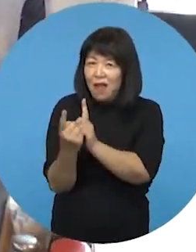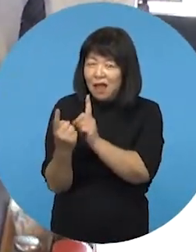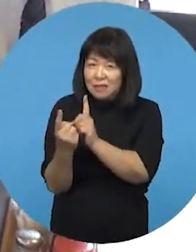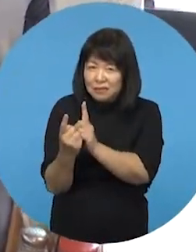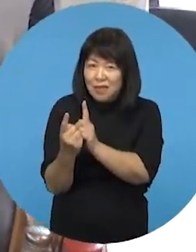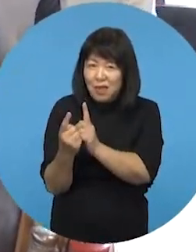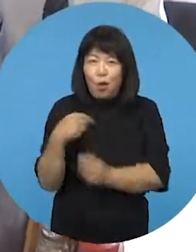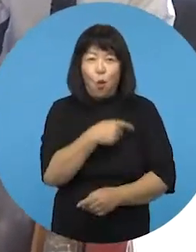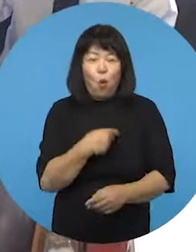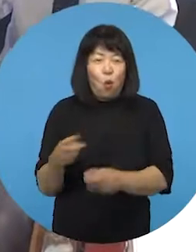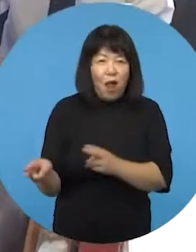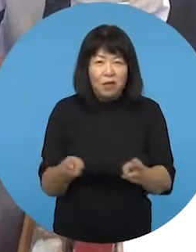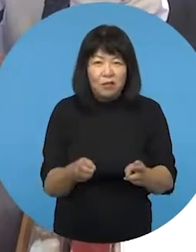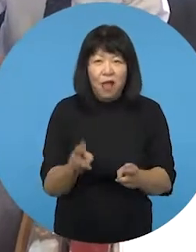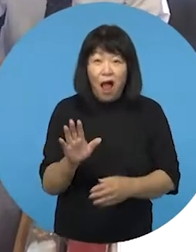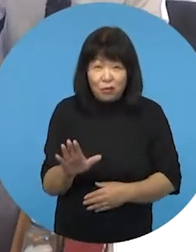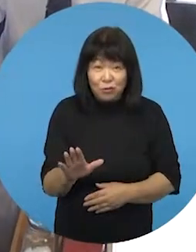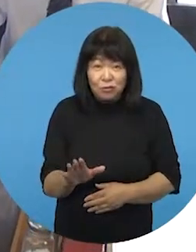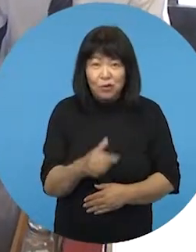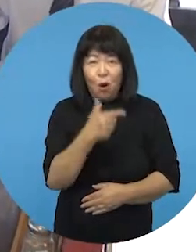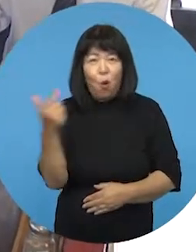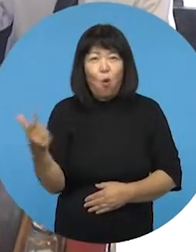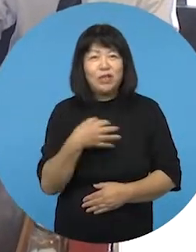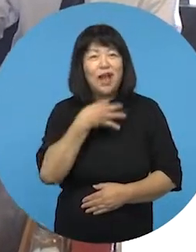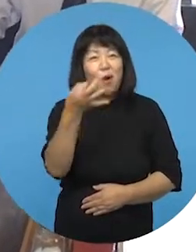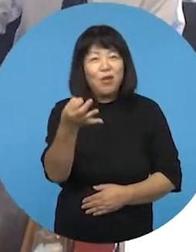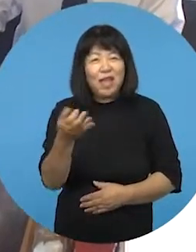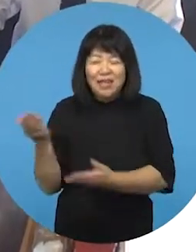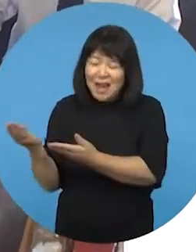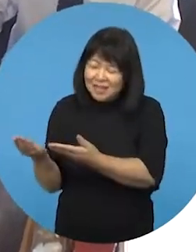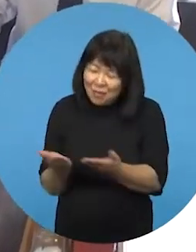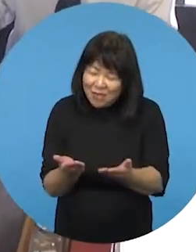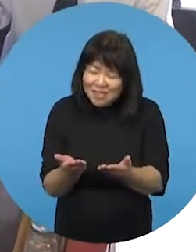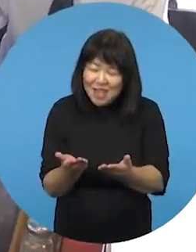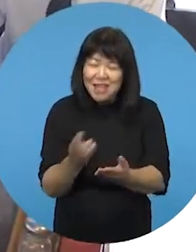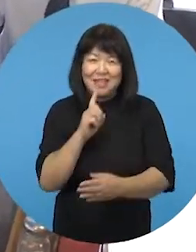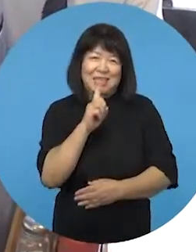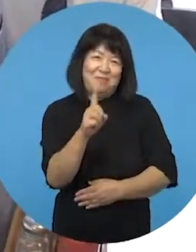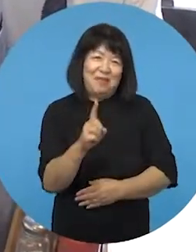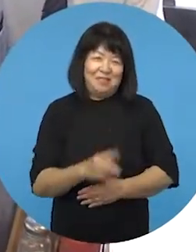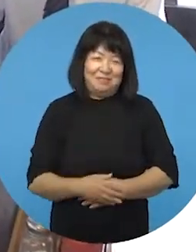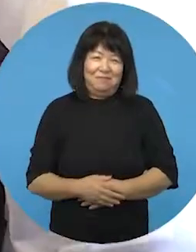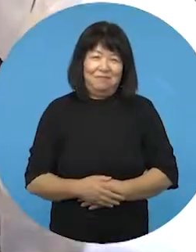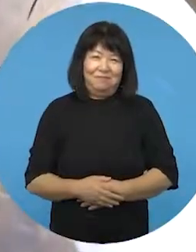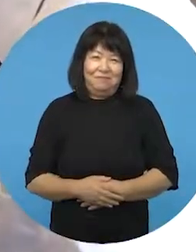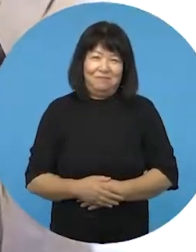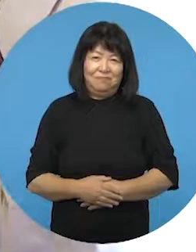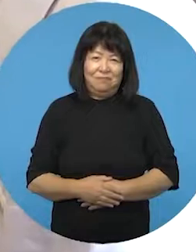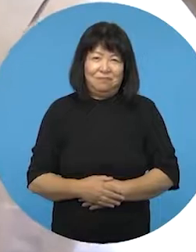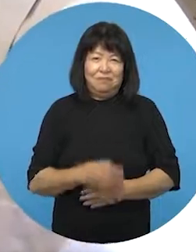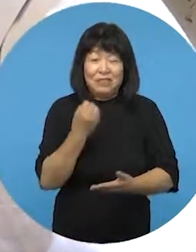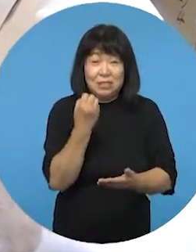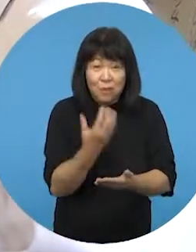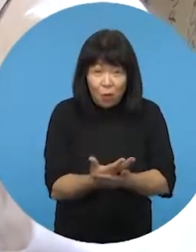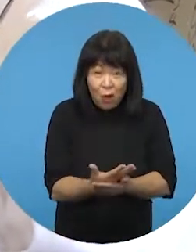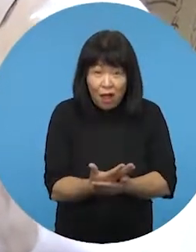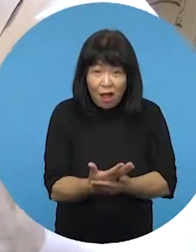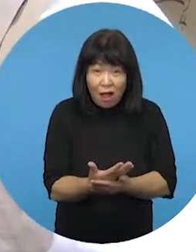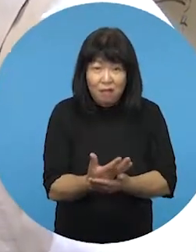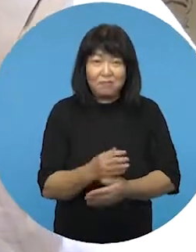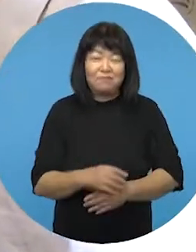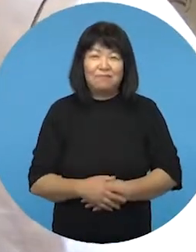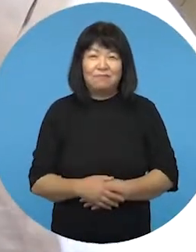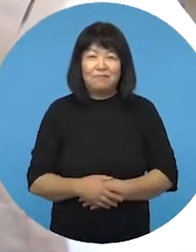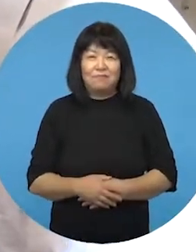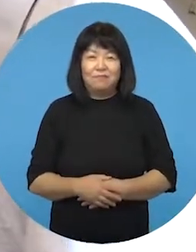かあります。 大きな声でいらっしゃいませなどいうことです。 失敗してしまったこと。